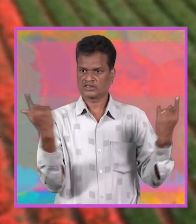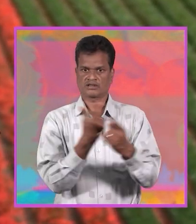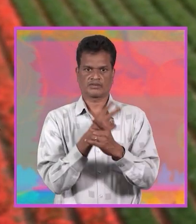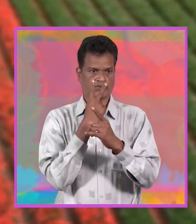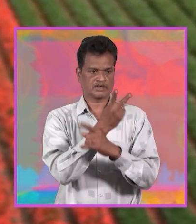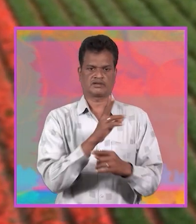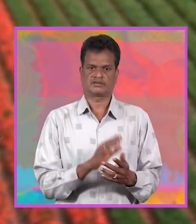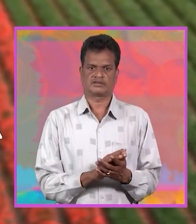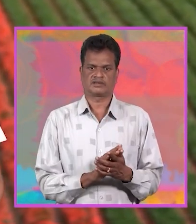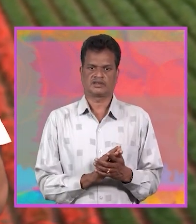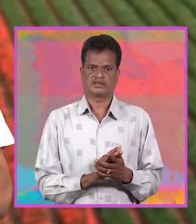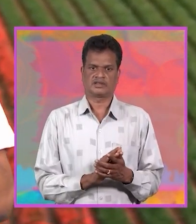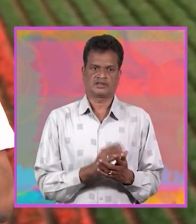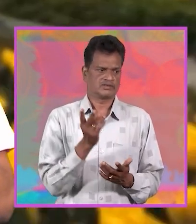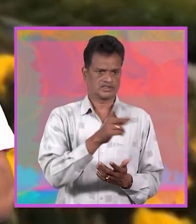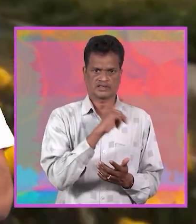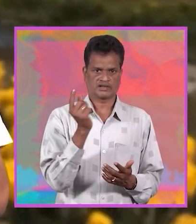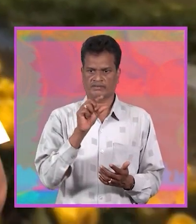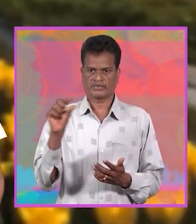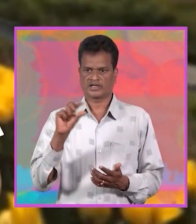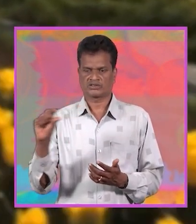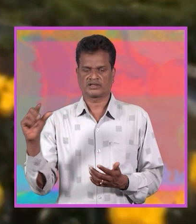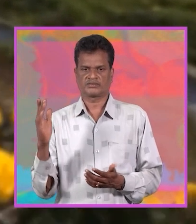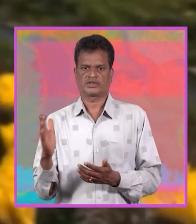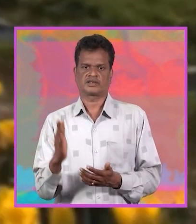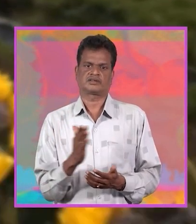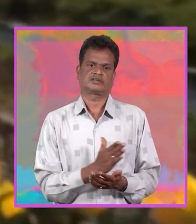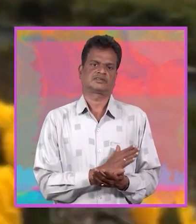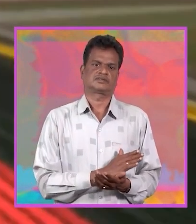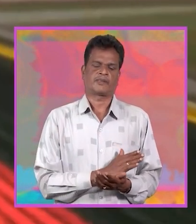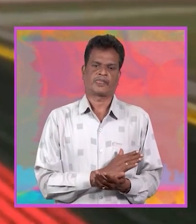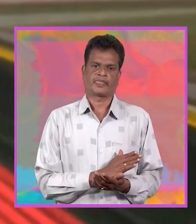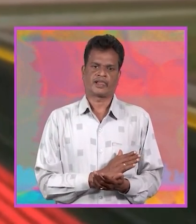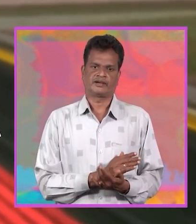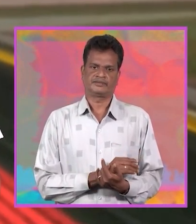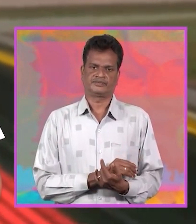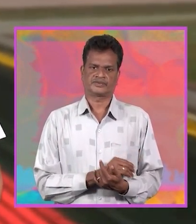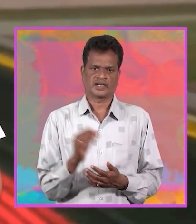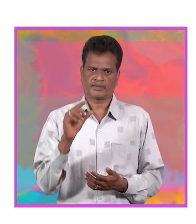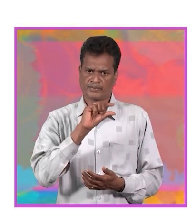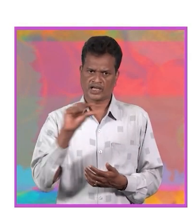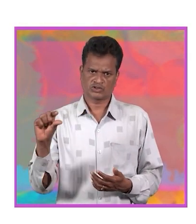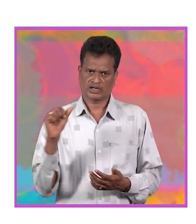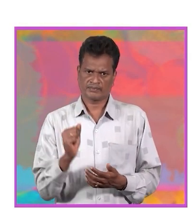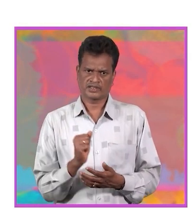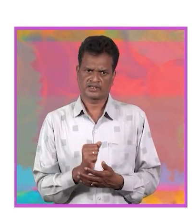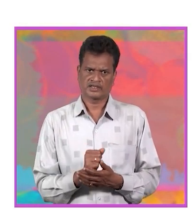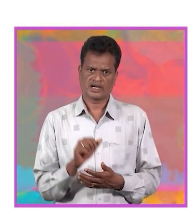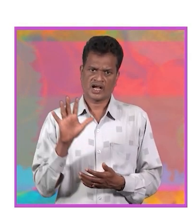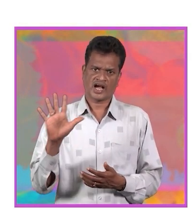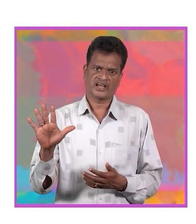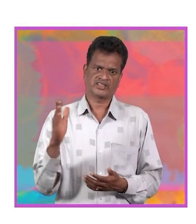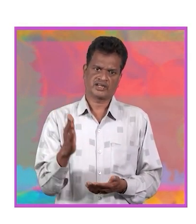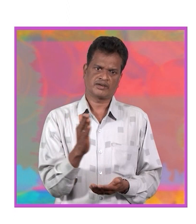பார்க்குறோம். இவற்றையெல்லாம் பெயர் சொற்களின் வகையில் கொண்டு வருவாங்க. இந்த பெயர் சொல் என்பது ஐந்து